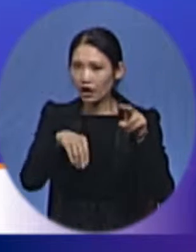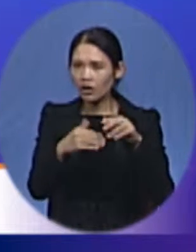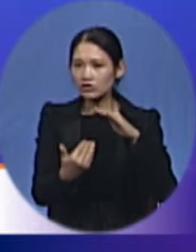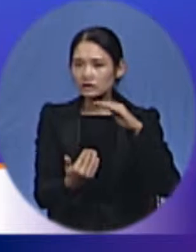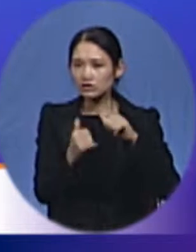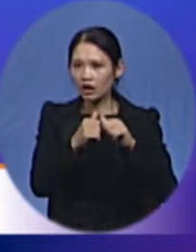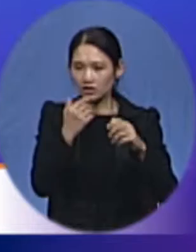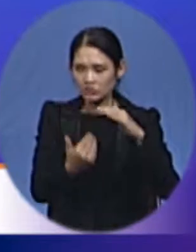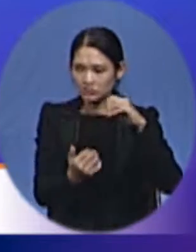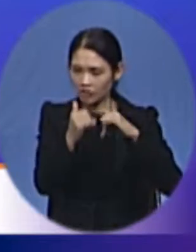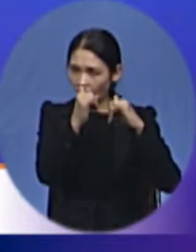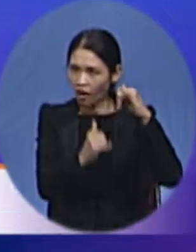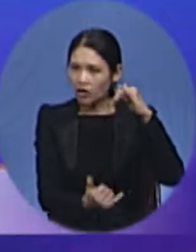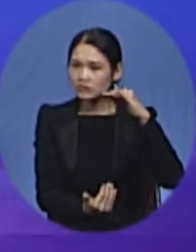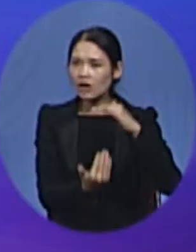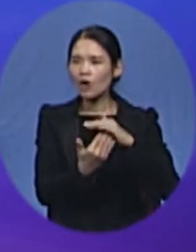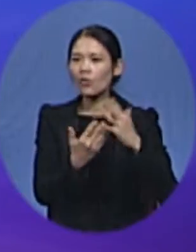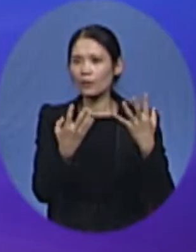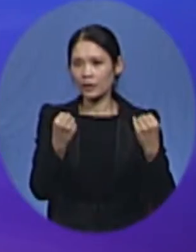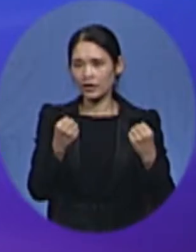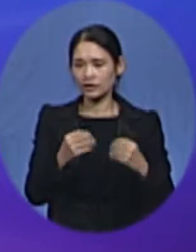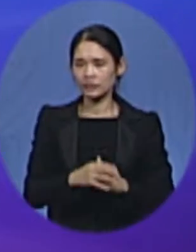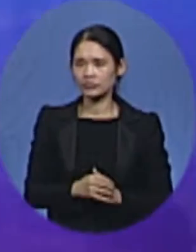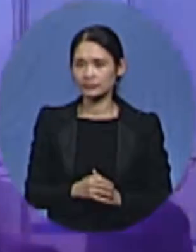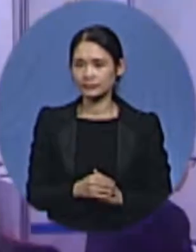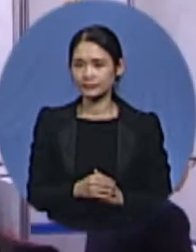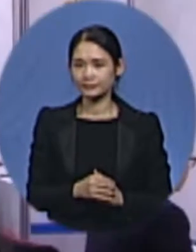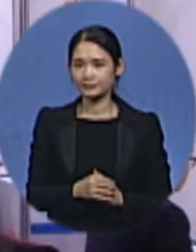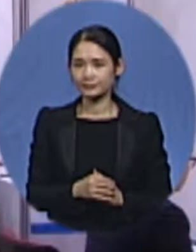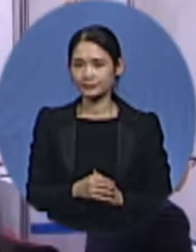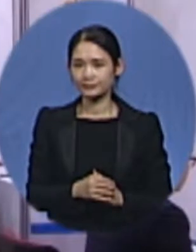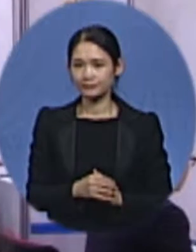역대 최고치를 나타내고 있습니다.